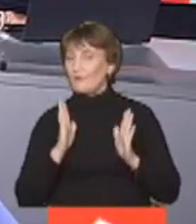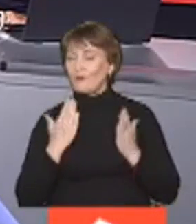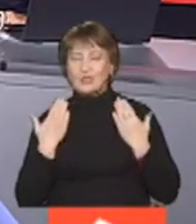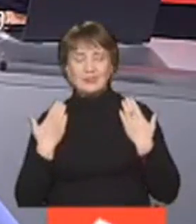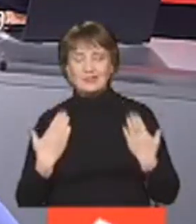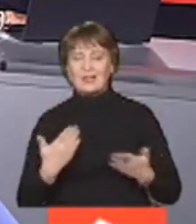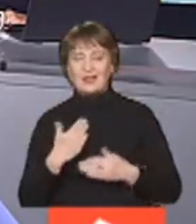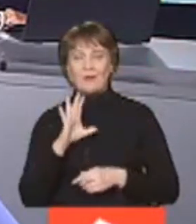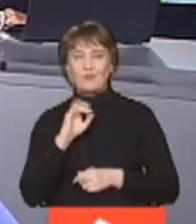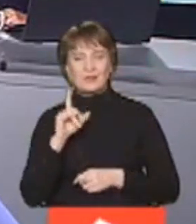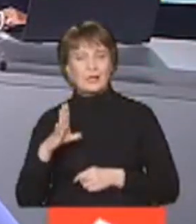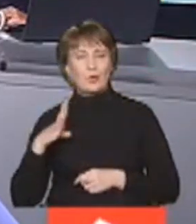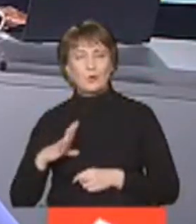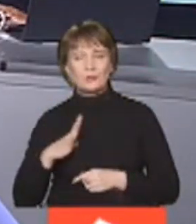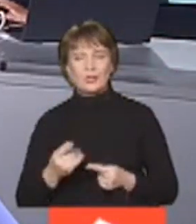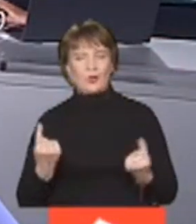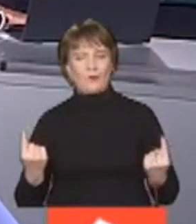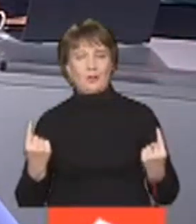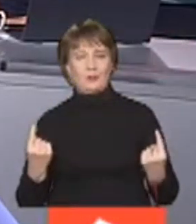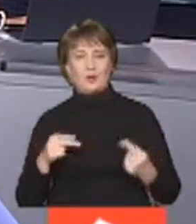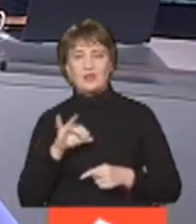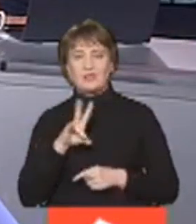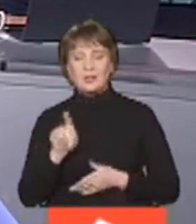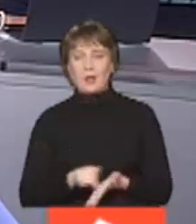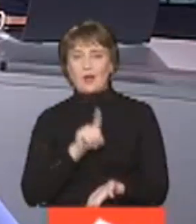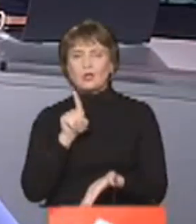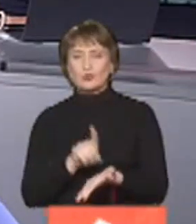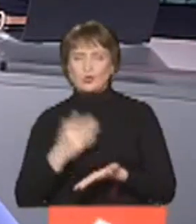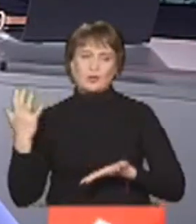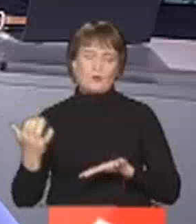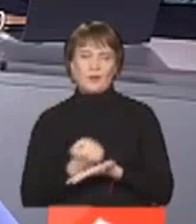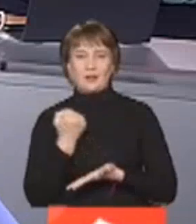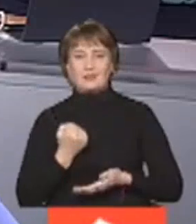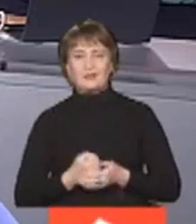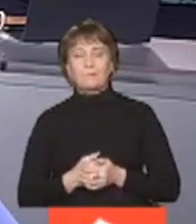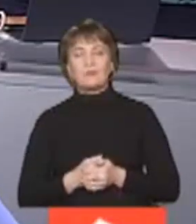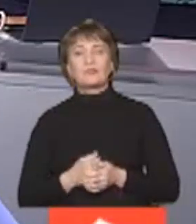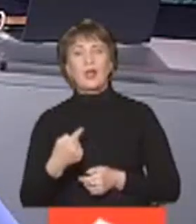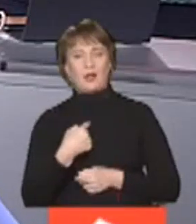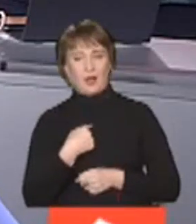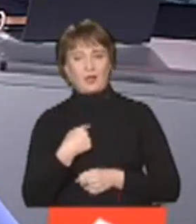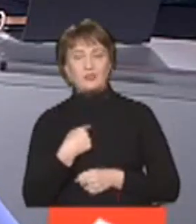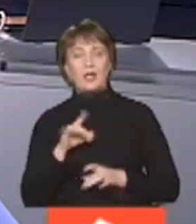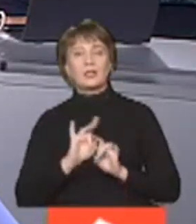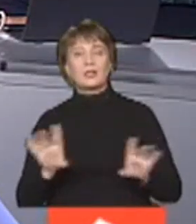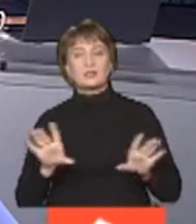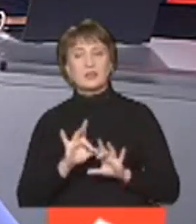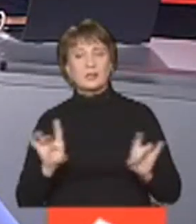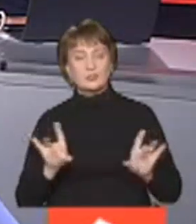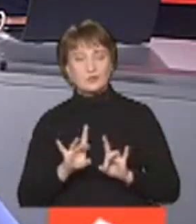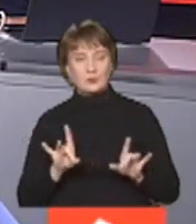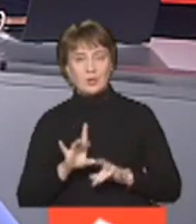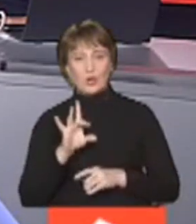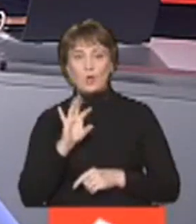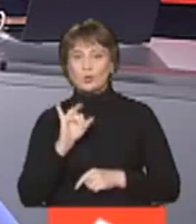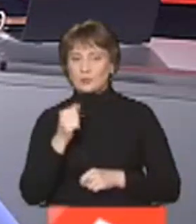в очікуванні великого. Так, Динамо має виграти. А Наталя все по шахах. А я от якраз розкажу про шахи. Руслан